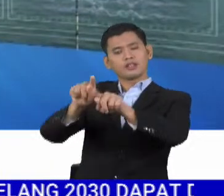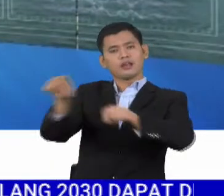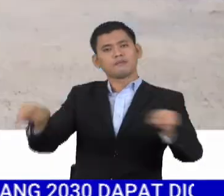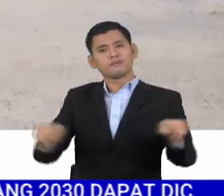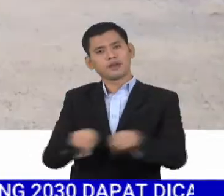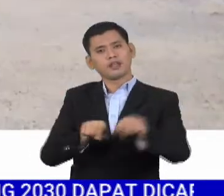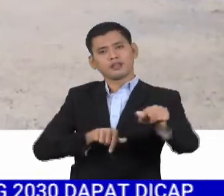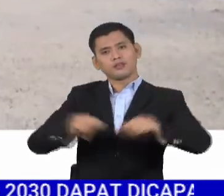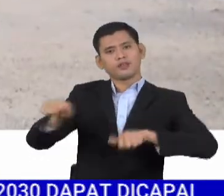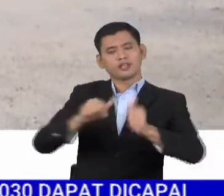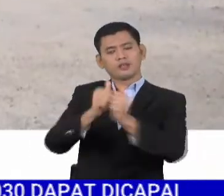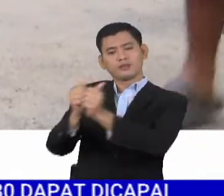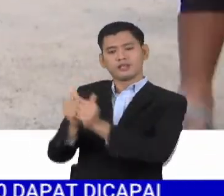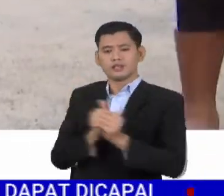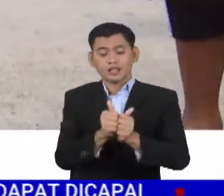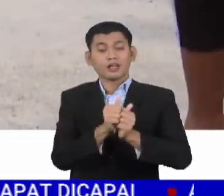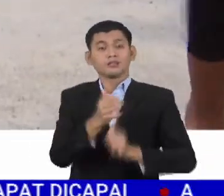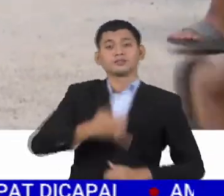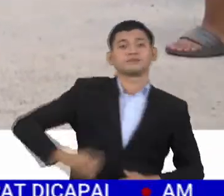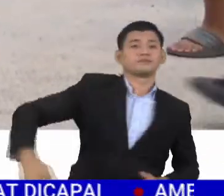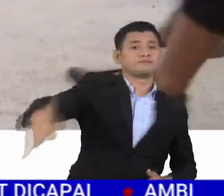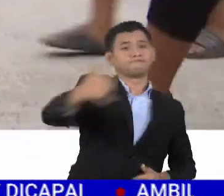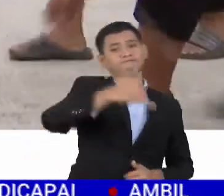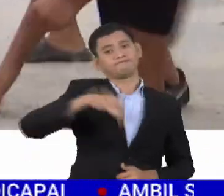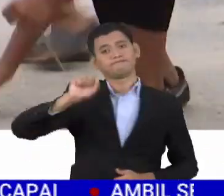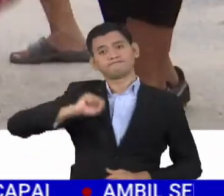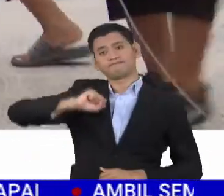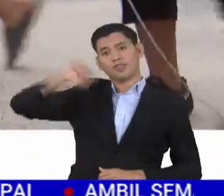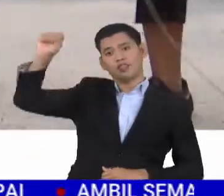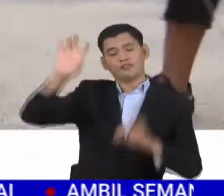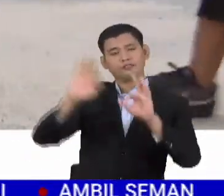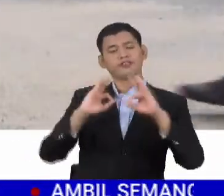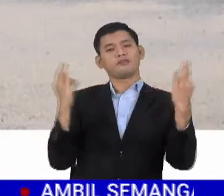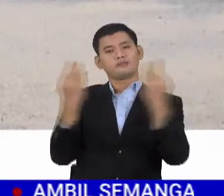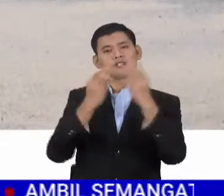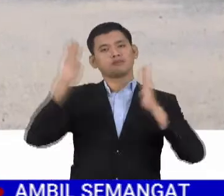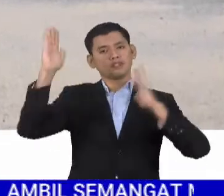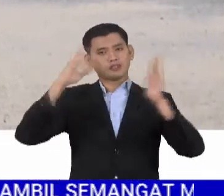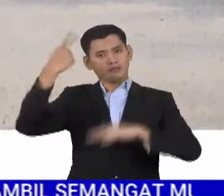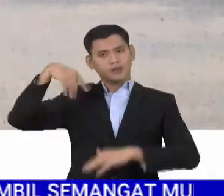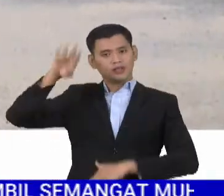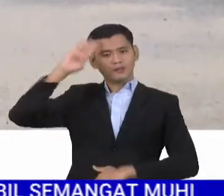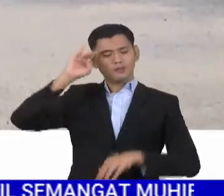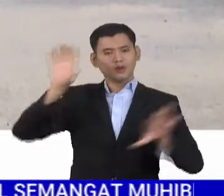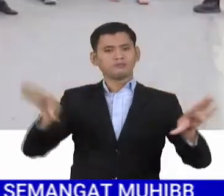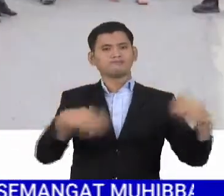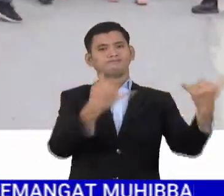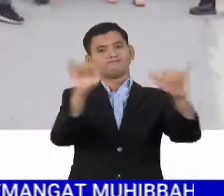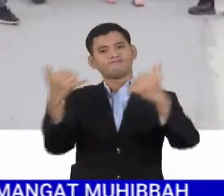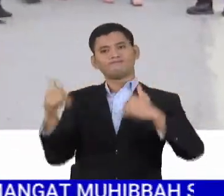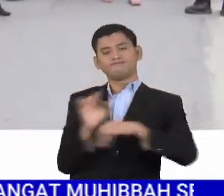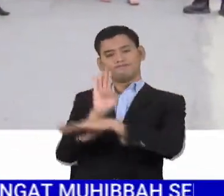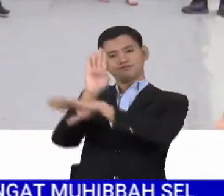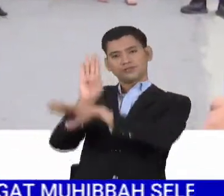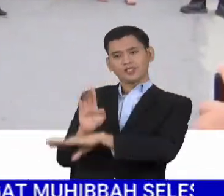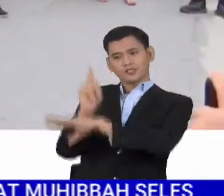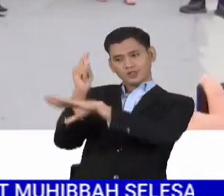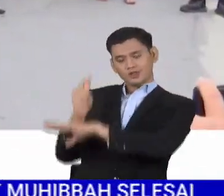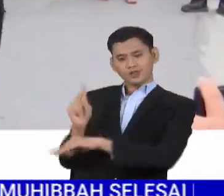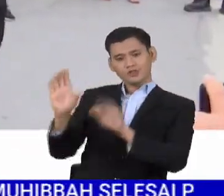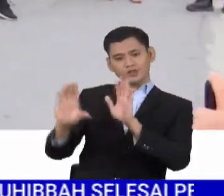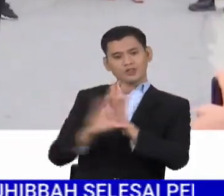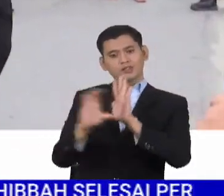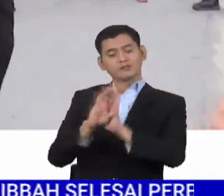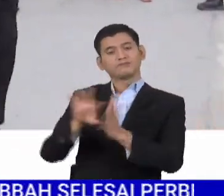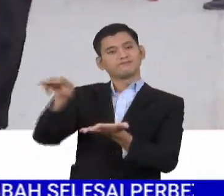penduduk complete Kembara Merdeka keluarga Malaysia di Perlis diisi dengan berbagai permainan kebudayaan dan tradisional termasuk